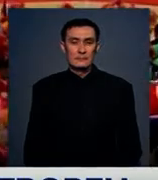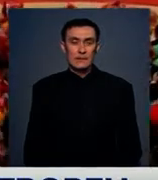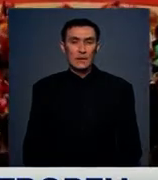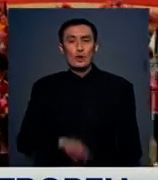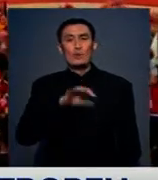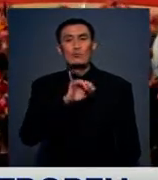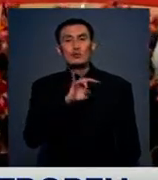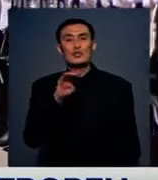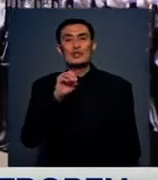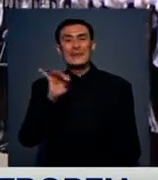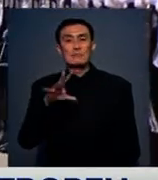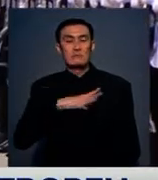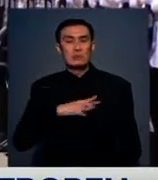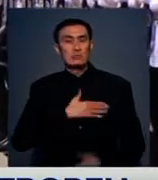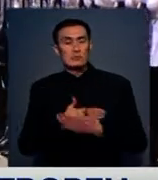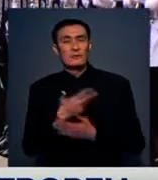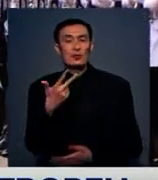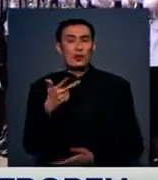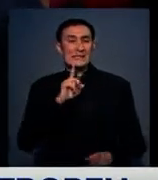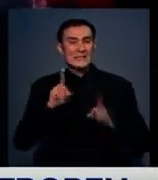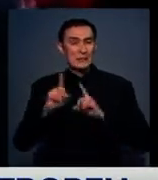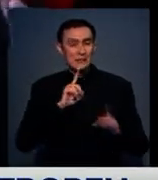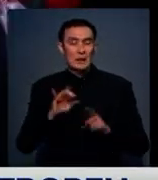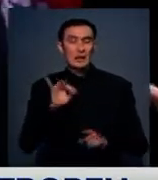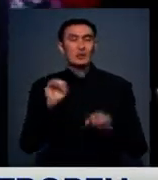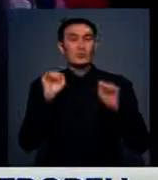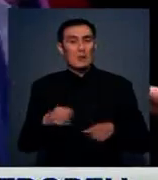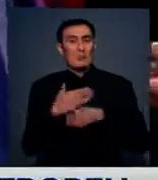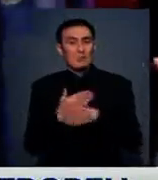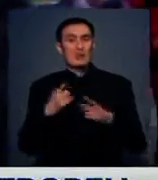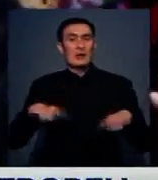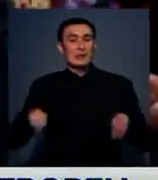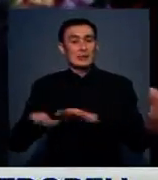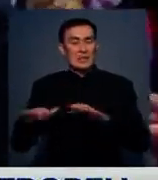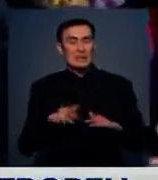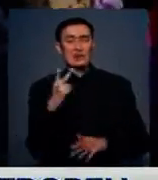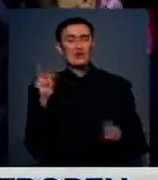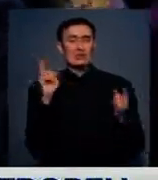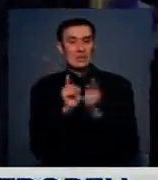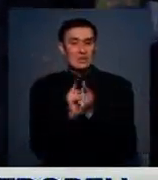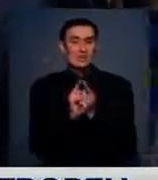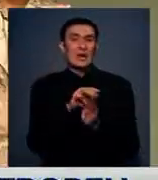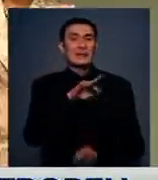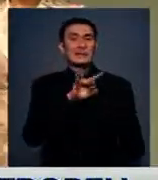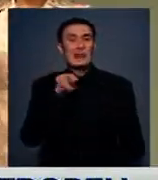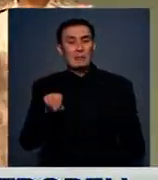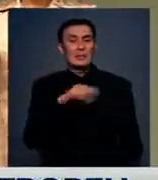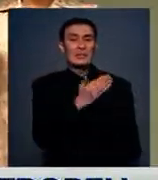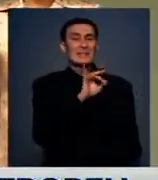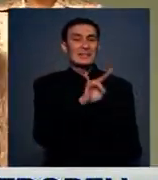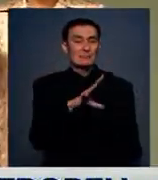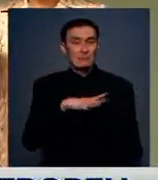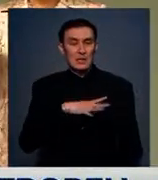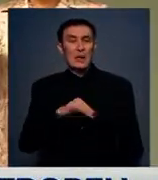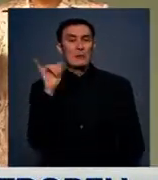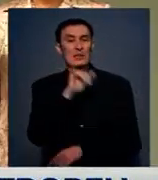Мун Дже Ин принял участие уже в 3 межкорейских саммитах и сумел помочь в организации 2 встреч Ким Чен Ына и Дональда Трампа. Во время недавней